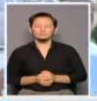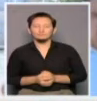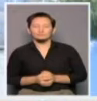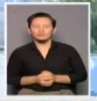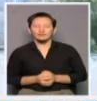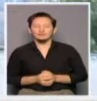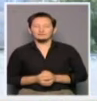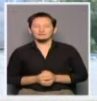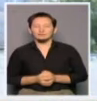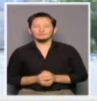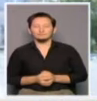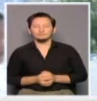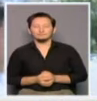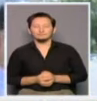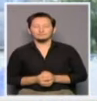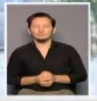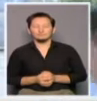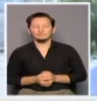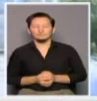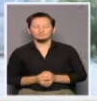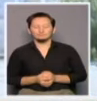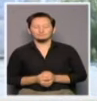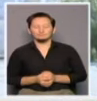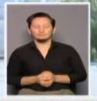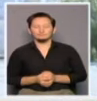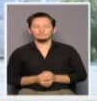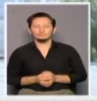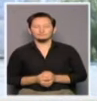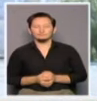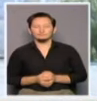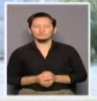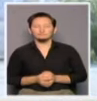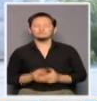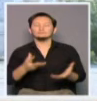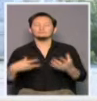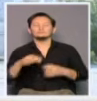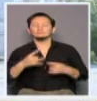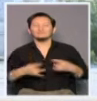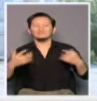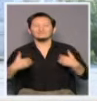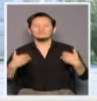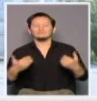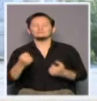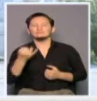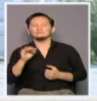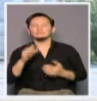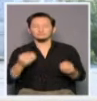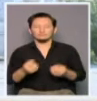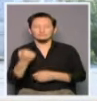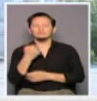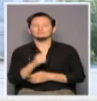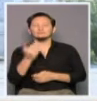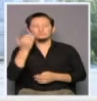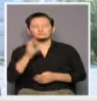құттықтаймын. Бүгінгі жеңісім әрине оңайлықпен келген жоқ. Всех поздравляю с праздником Курбан-Айд. Победа далась